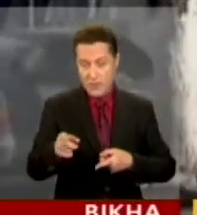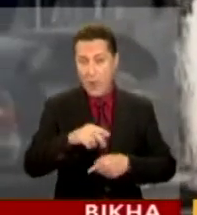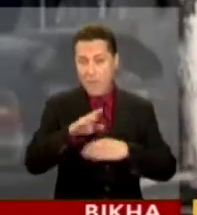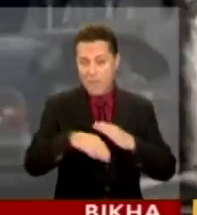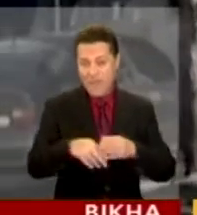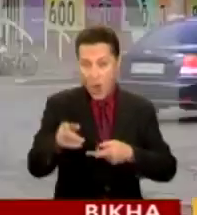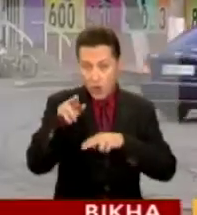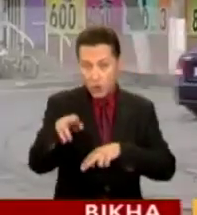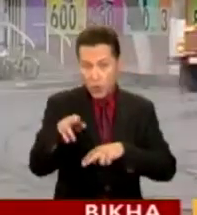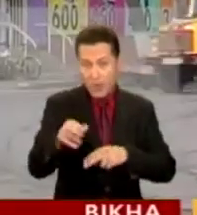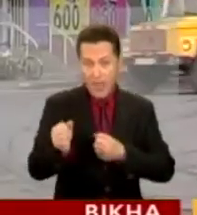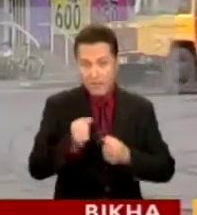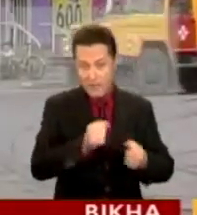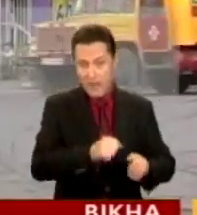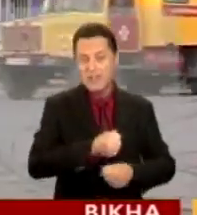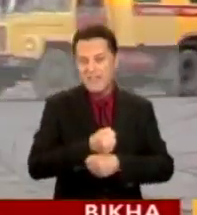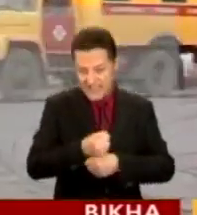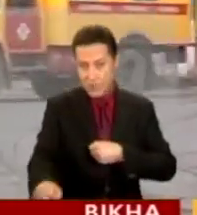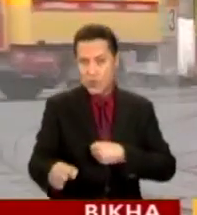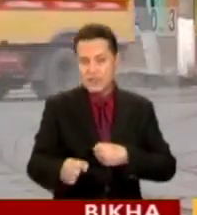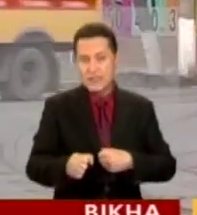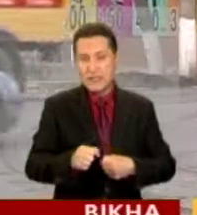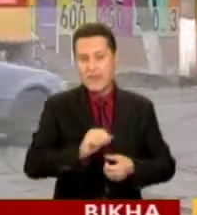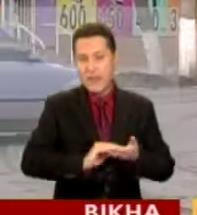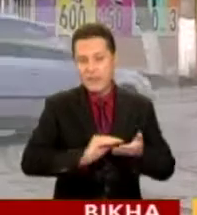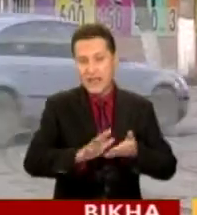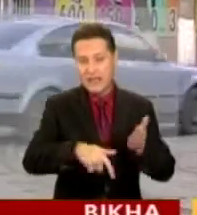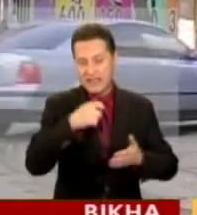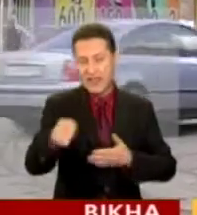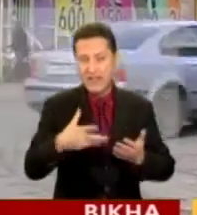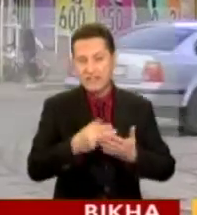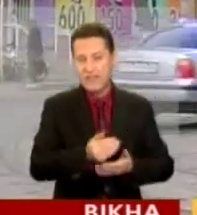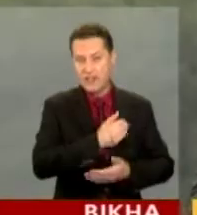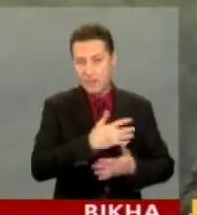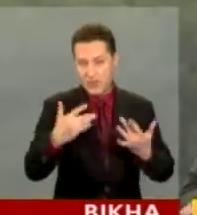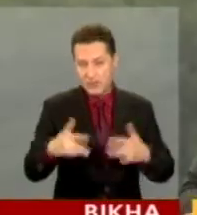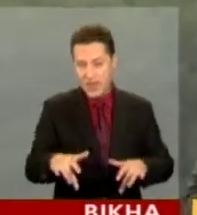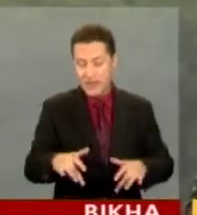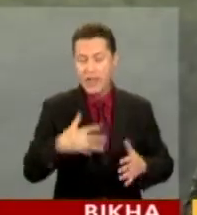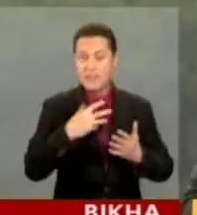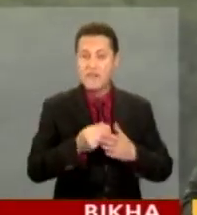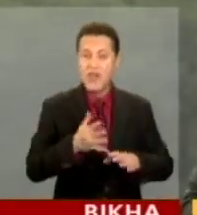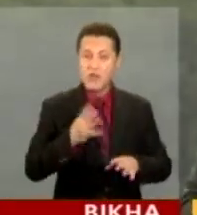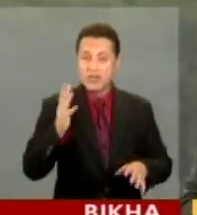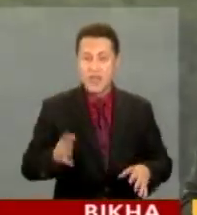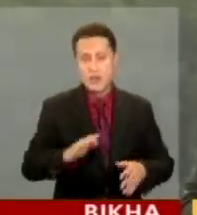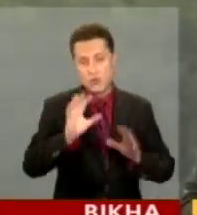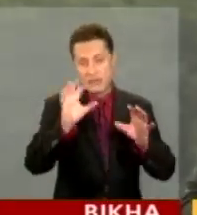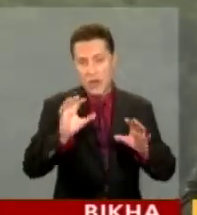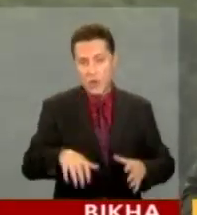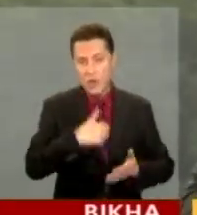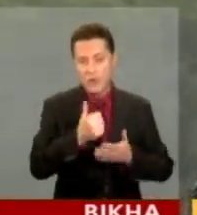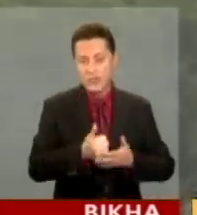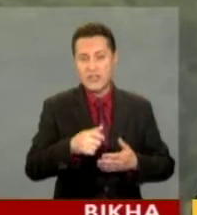фактично автоматів його змусили написати заяву з власного бажання. Своєю чергою законний очільник Донецька